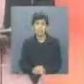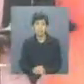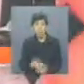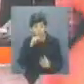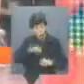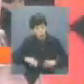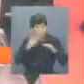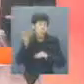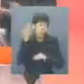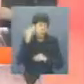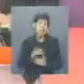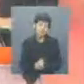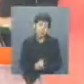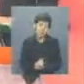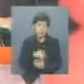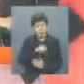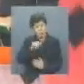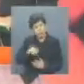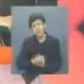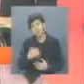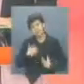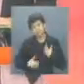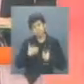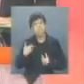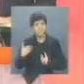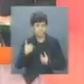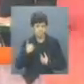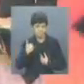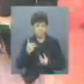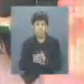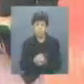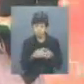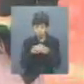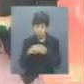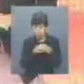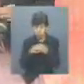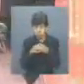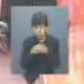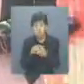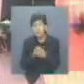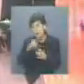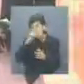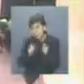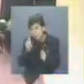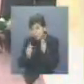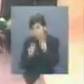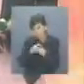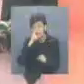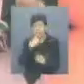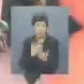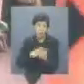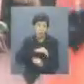านมานะคะแน่นอนว่าหลายวงการได้รับความเดือดร้อนนะคะโดยเฉพาะคณะหุ่นละครไทยด้วยนะคะก็ถือว่าขาดราย